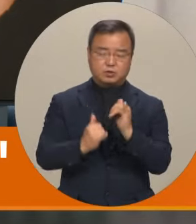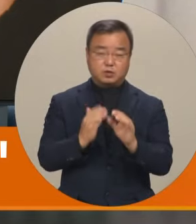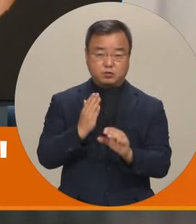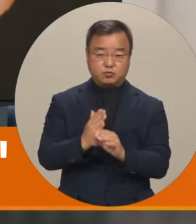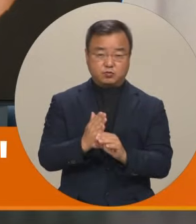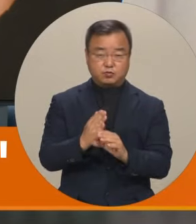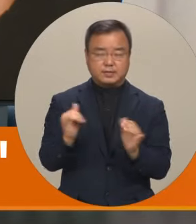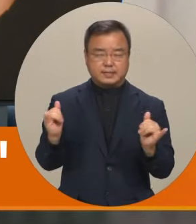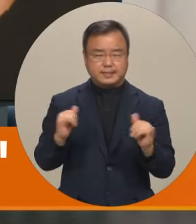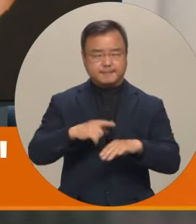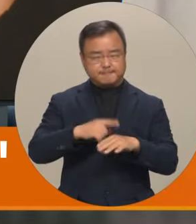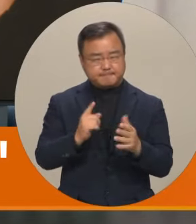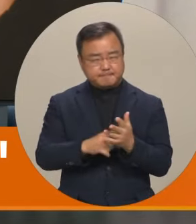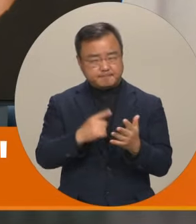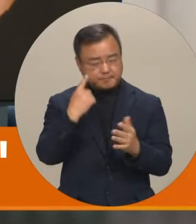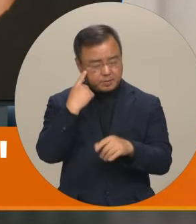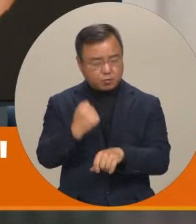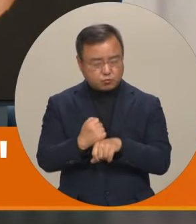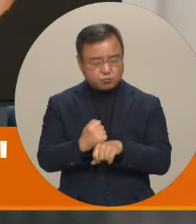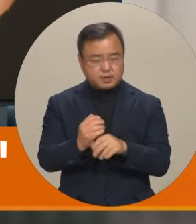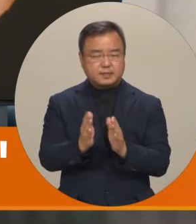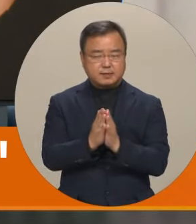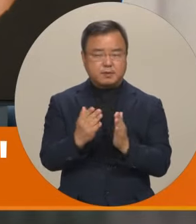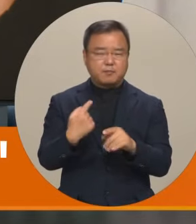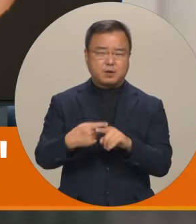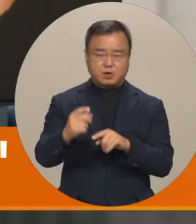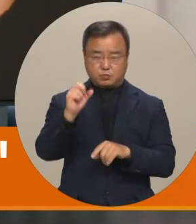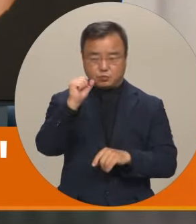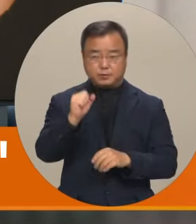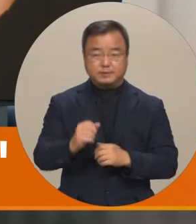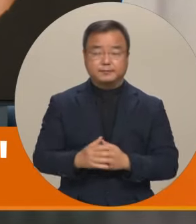세계가 높이 평가됐습니다 송성환